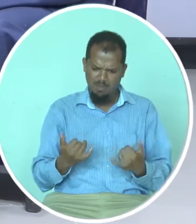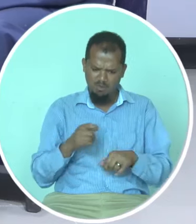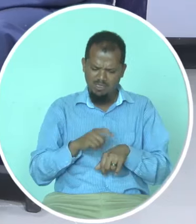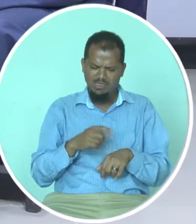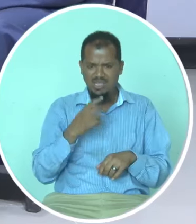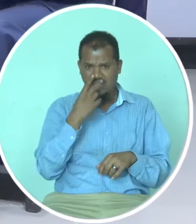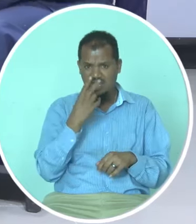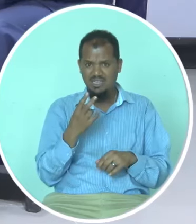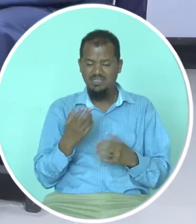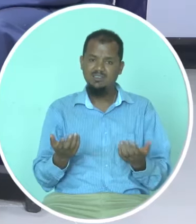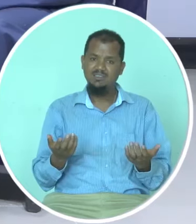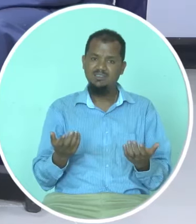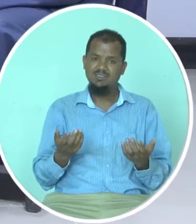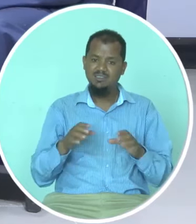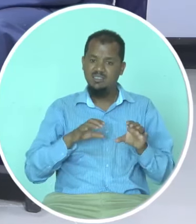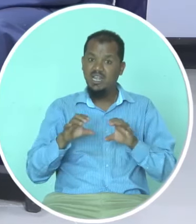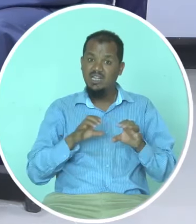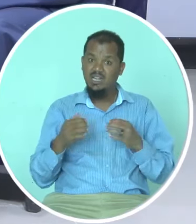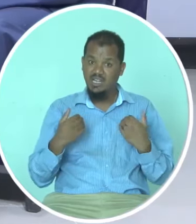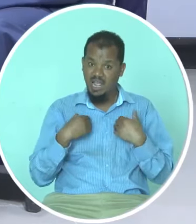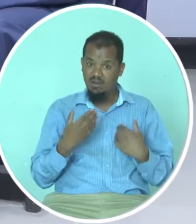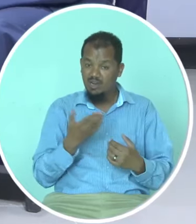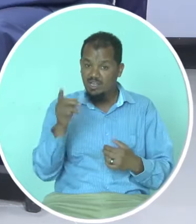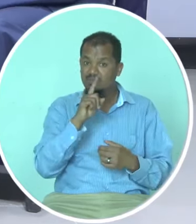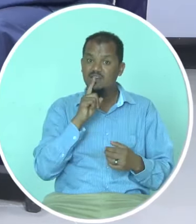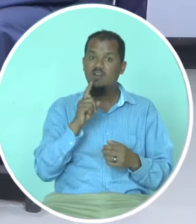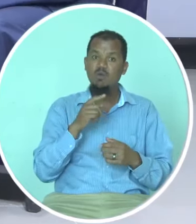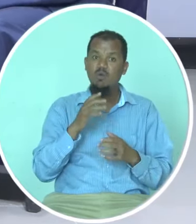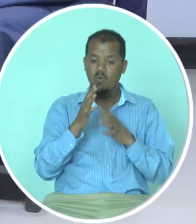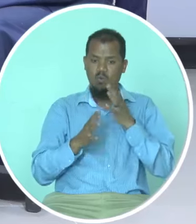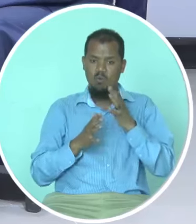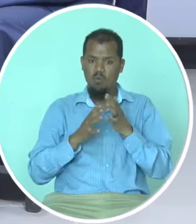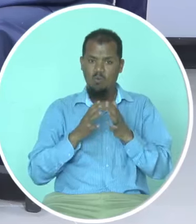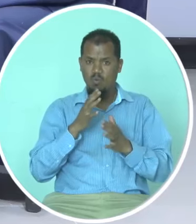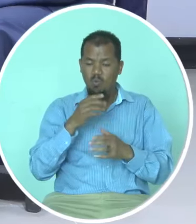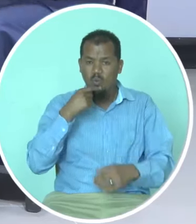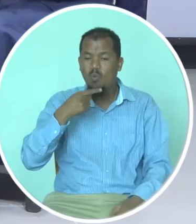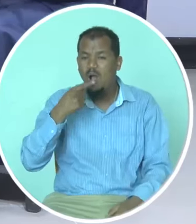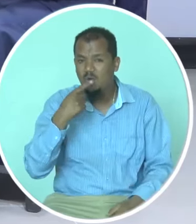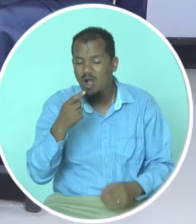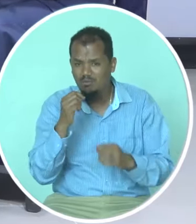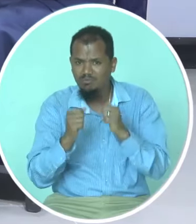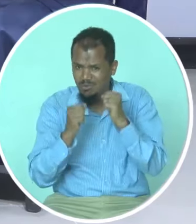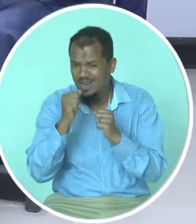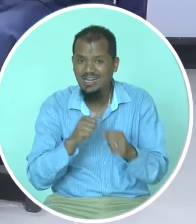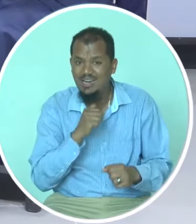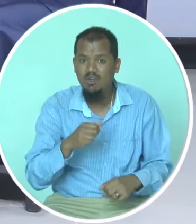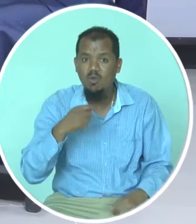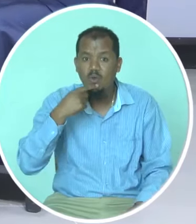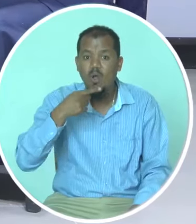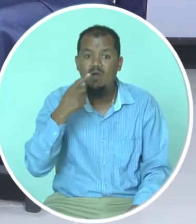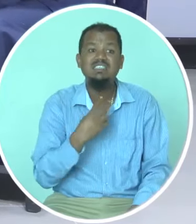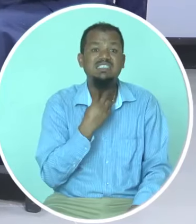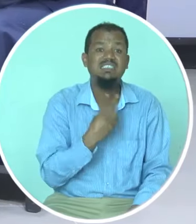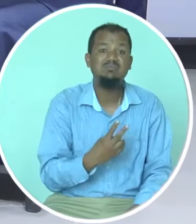ያለን እንደሆነ ከረንትሊ አሁን እየተደረገ ያለው ነገር ምንድነው ቋንቋውን በራሱ ማጥናት ማለት ነው ማወዳደር አይደለም ቋንቋን